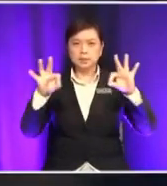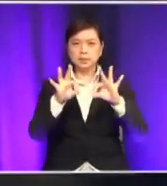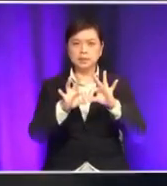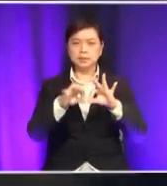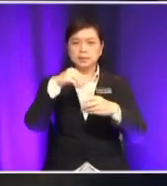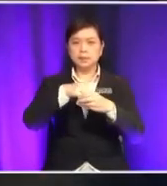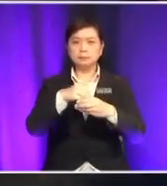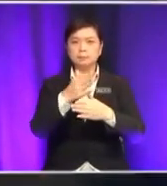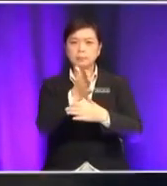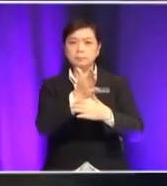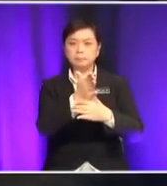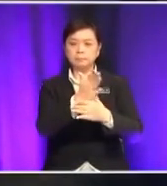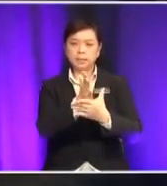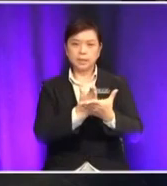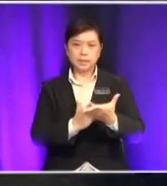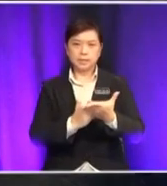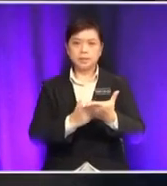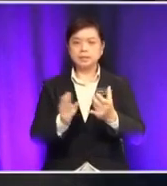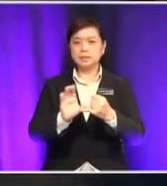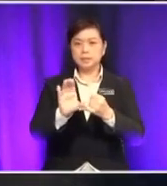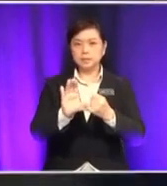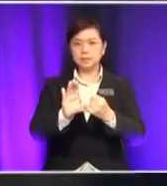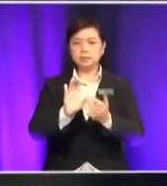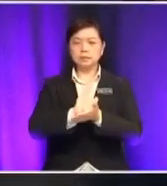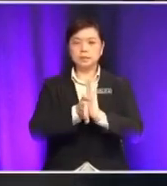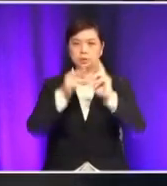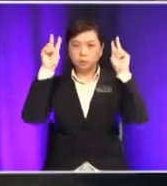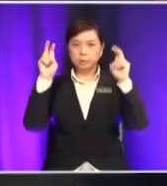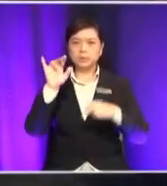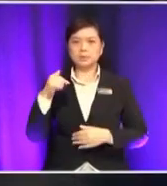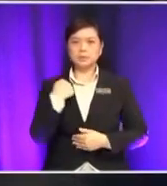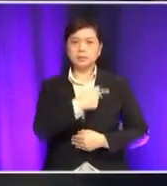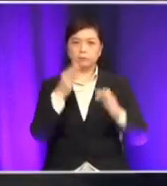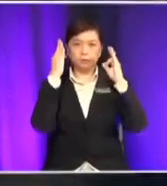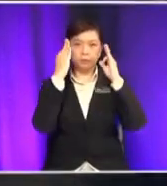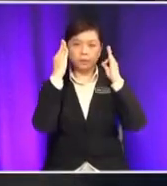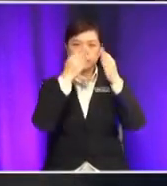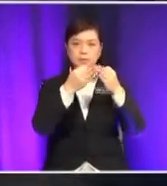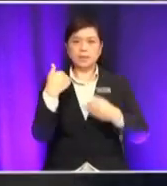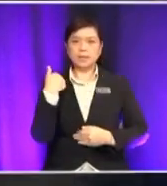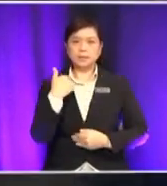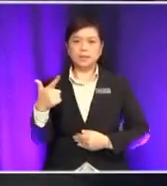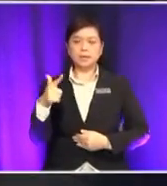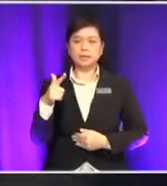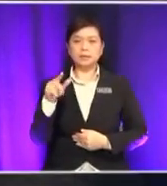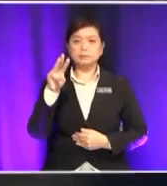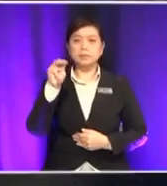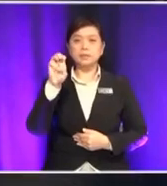pembahagian sel ya oke yang kita nak pukul hari ini adalah meiosis ya Kris